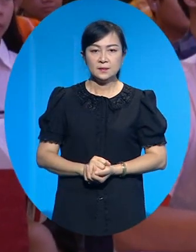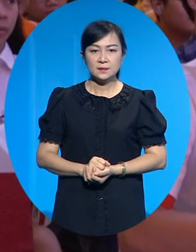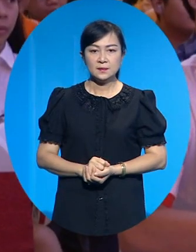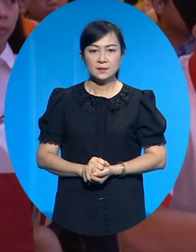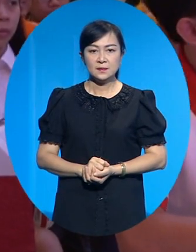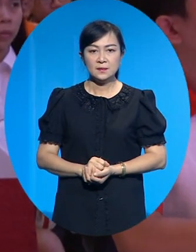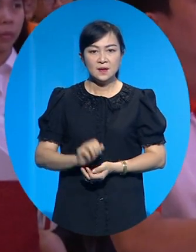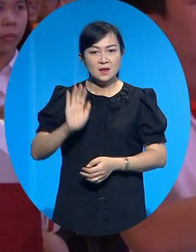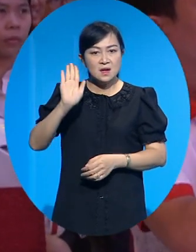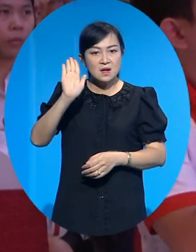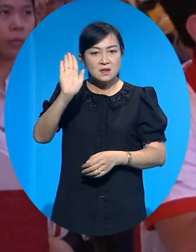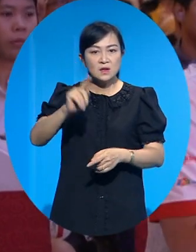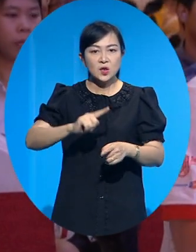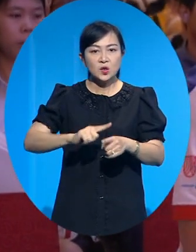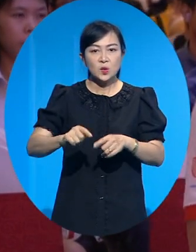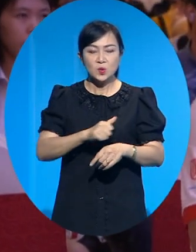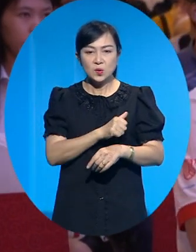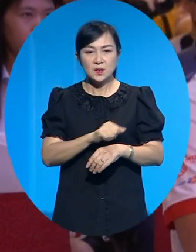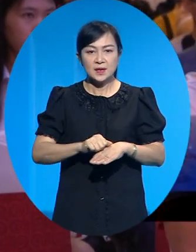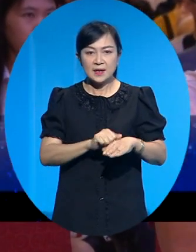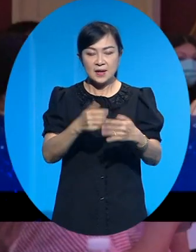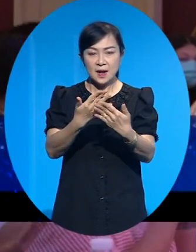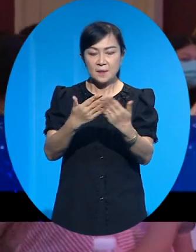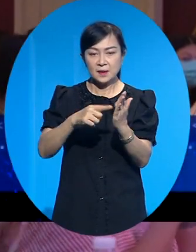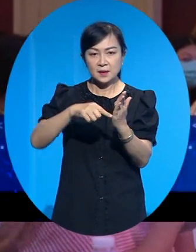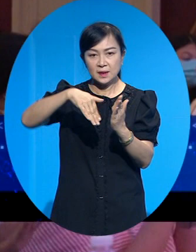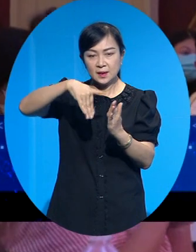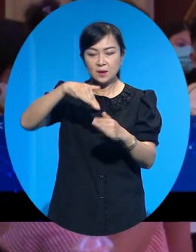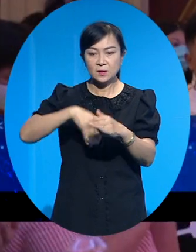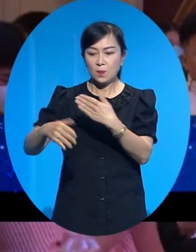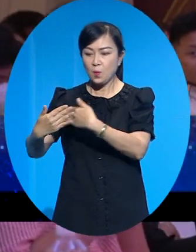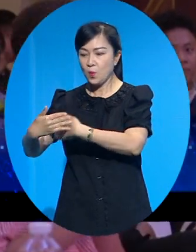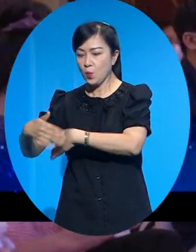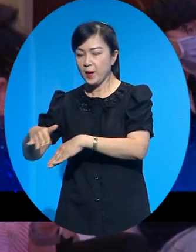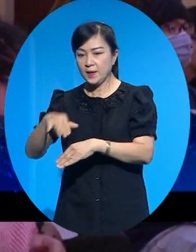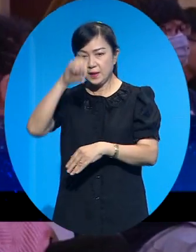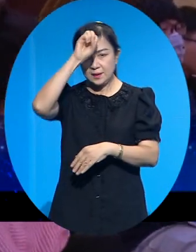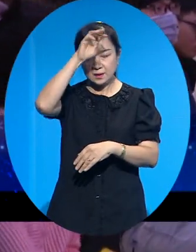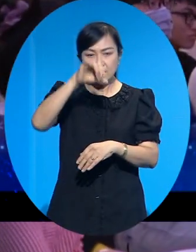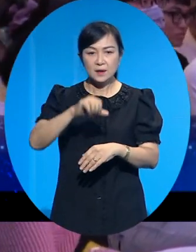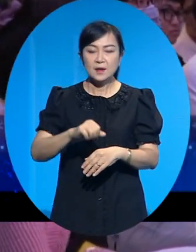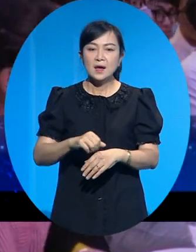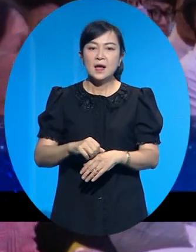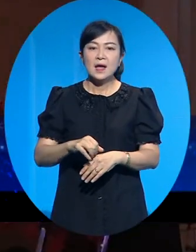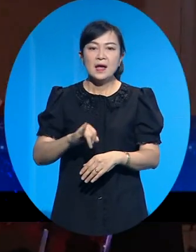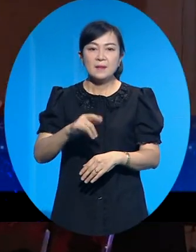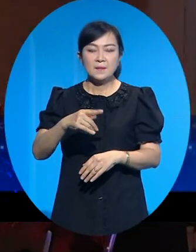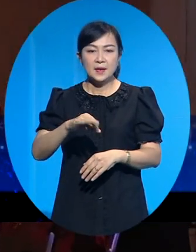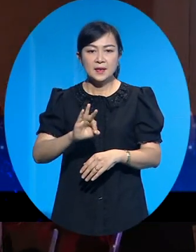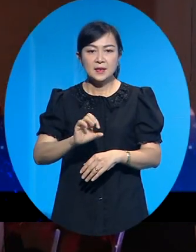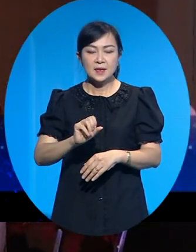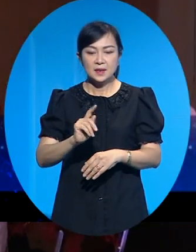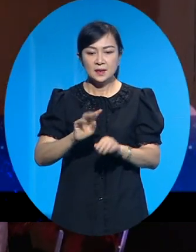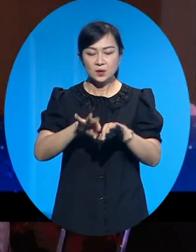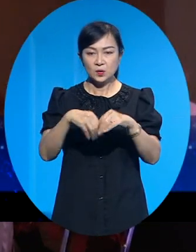Hệ thống đào tạo an ninh mạng quốc tế FPT Tracking đã tổ chức hội thảo phát triển nguồn nhân lực an ninh mạng vượt thách thức nắm tương lai. Hội thảo bao